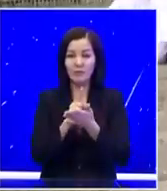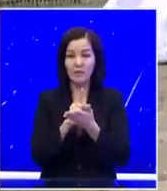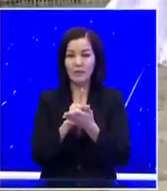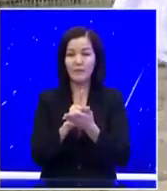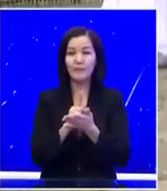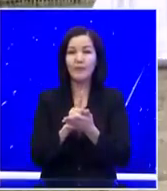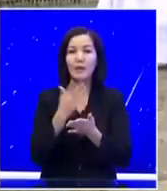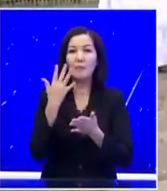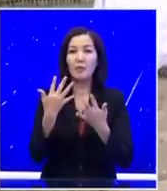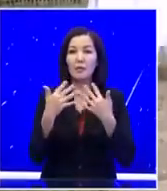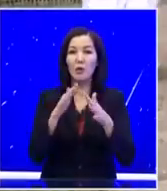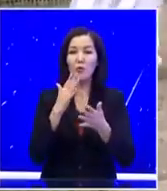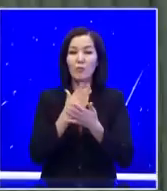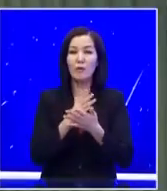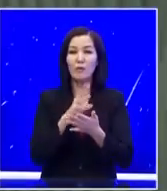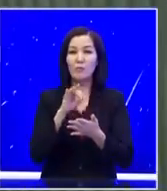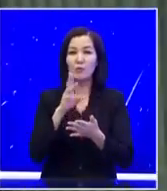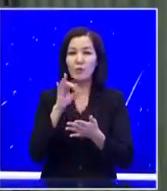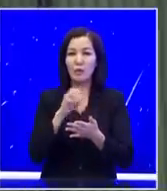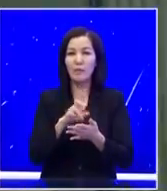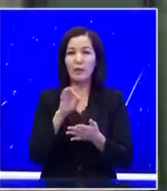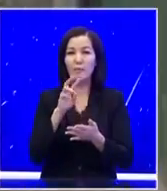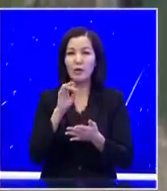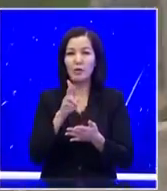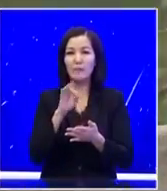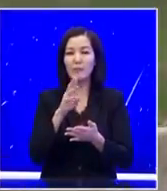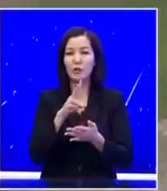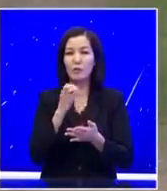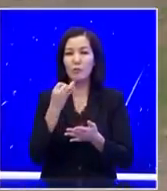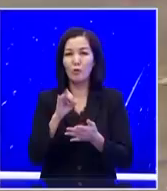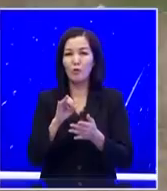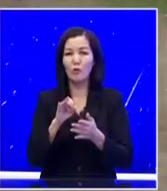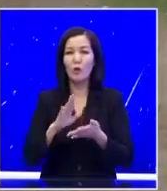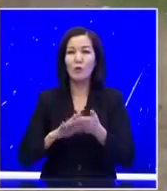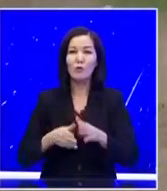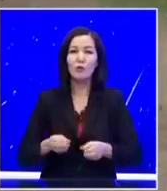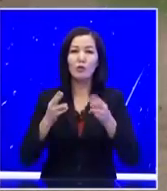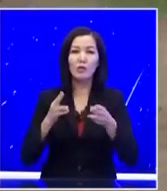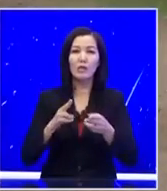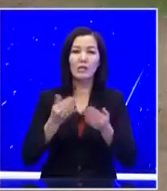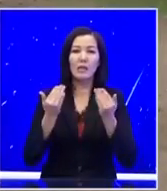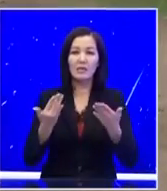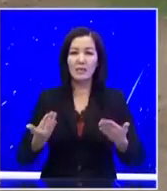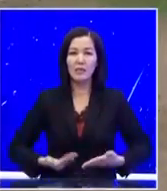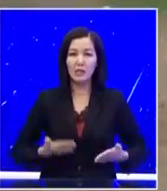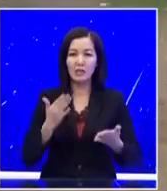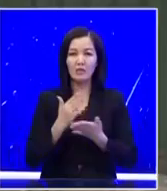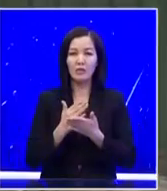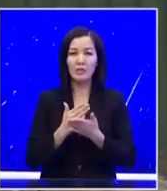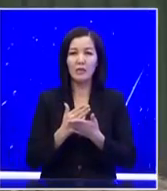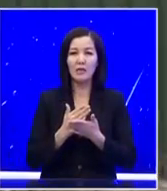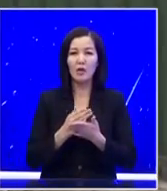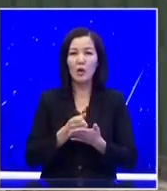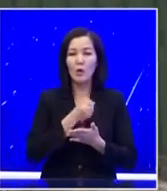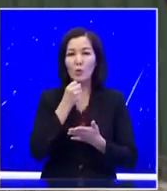Округте бес ауыл бар. Мұсабек, Мәулімбай, Бұжы, Бақша, Мойынқұм. Төтенше жағдайда бұйығы тірлік кешіп жатыр. Бейсауат жүргендер жоқ.